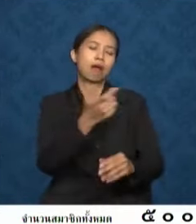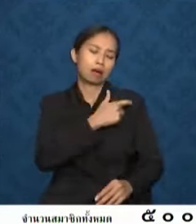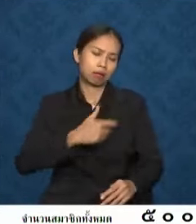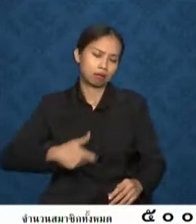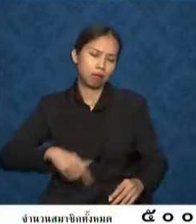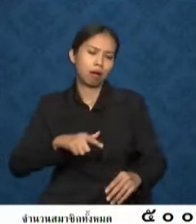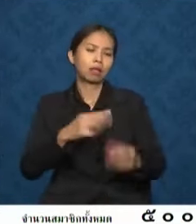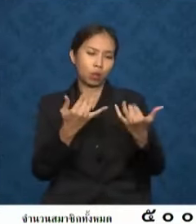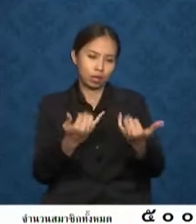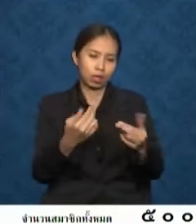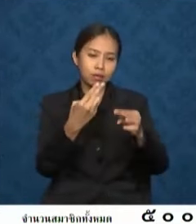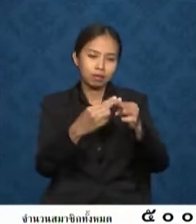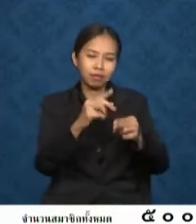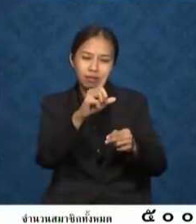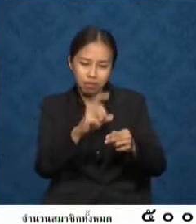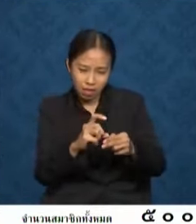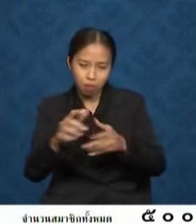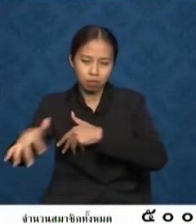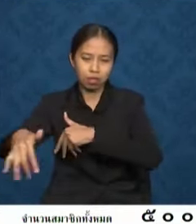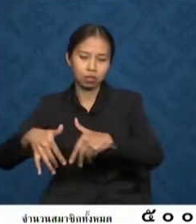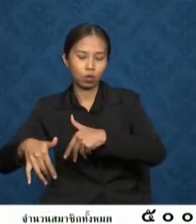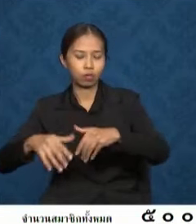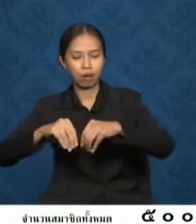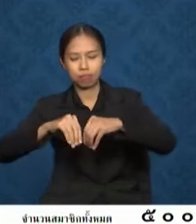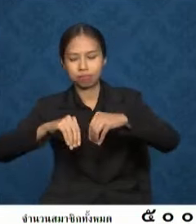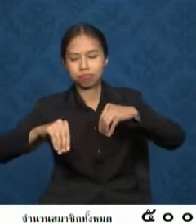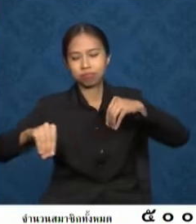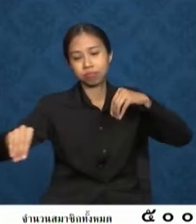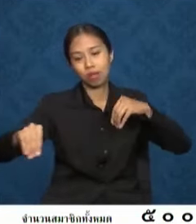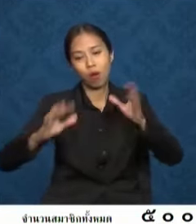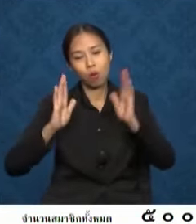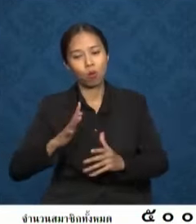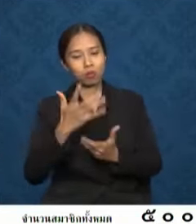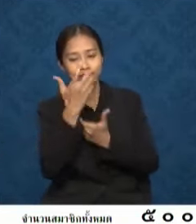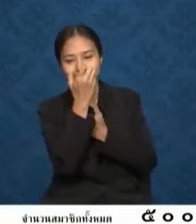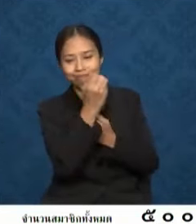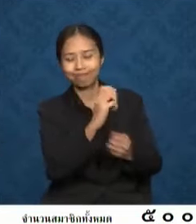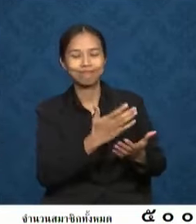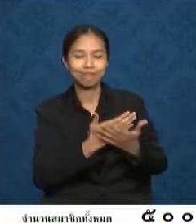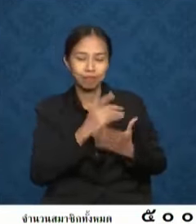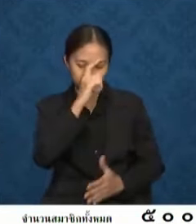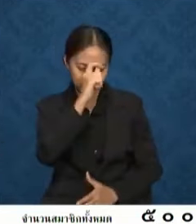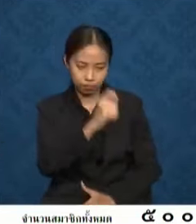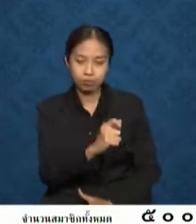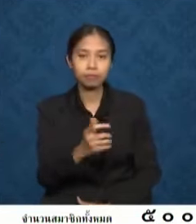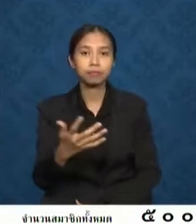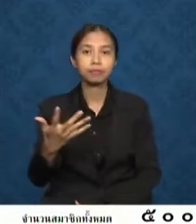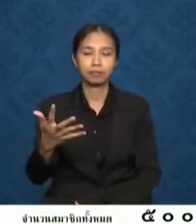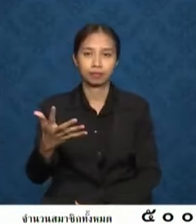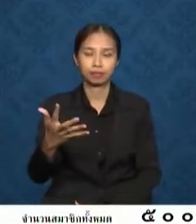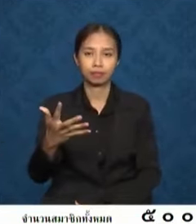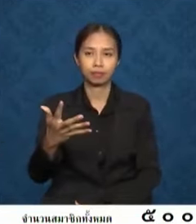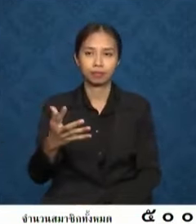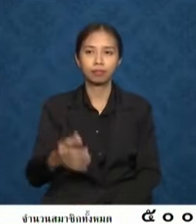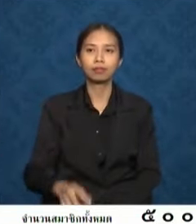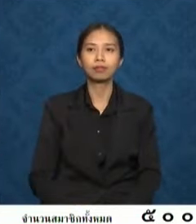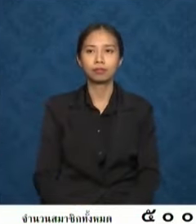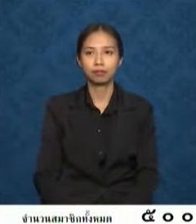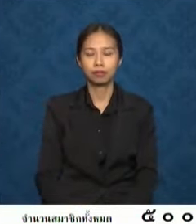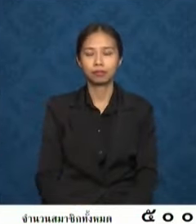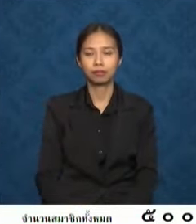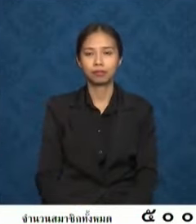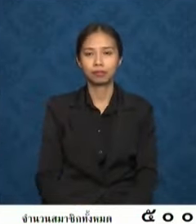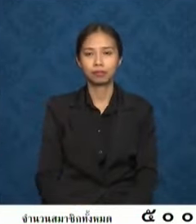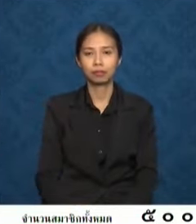จากประชาชนบั่นทอนแรงยึดเหนี่ยวจิตใจที่สถาบันพระมหากษัตริย์มีต่อประชาชนอย่างที่เคยเป็น